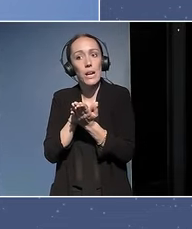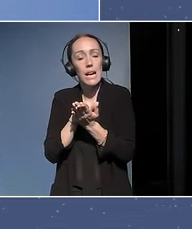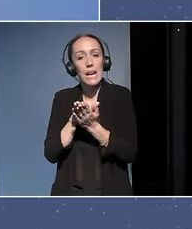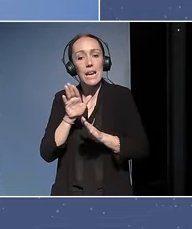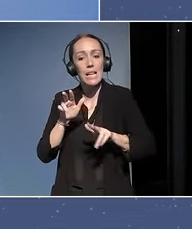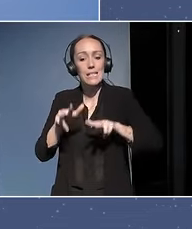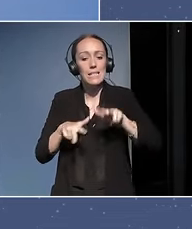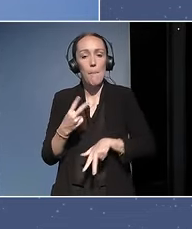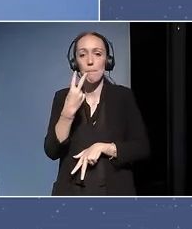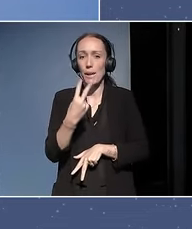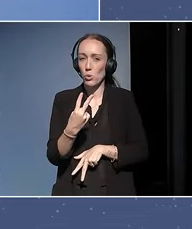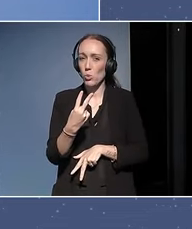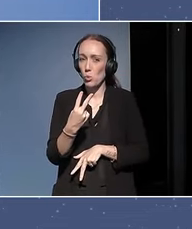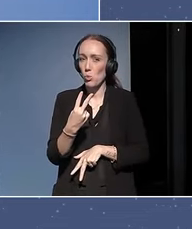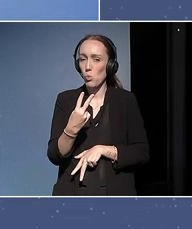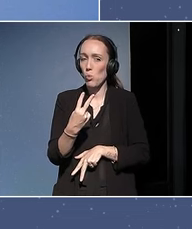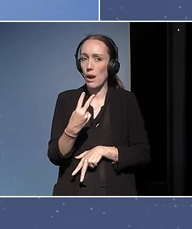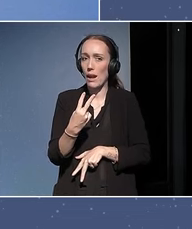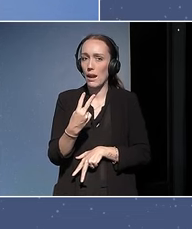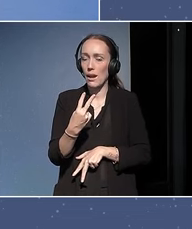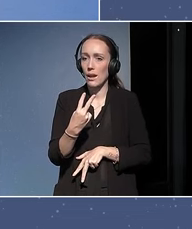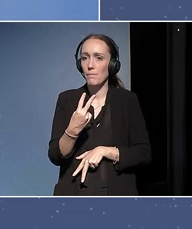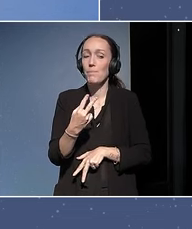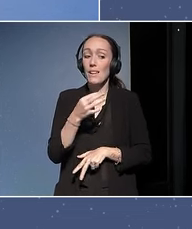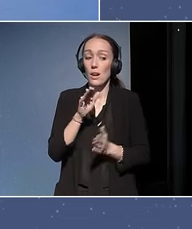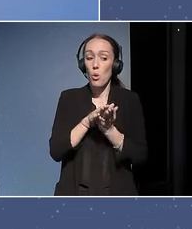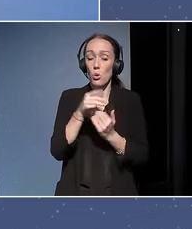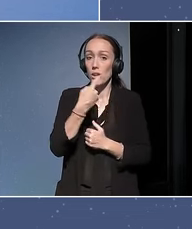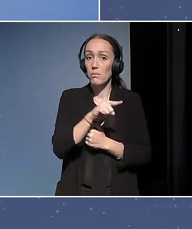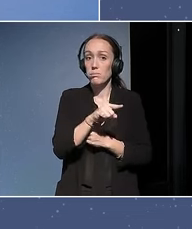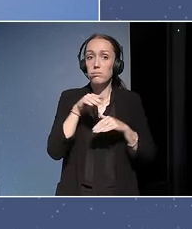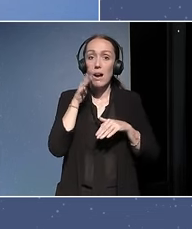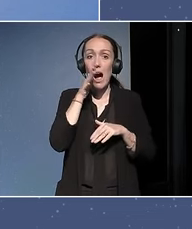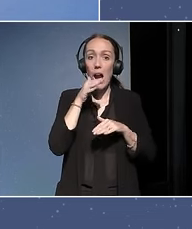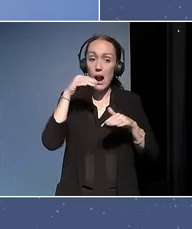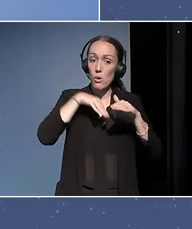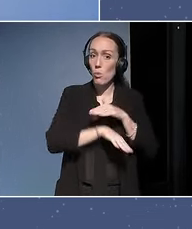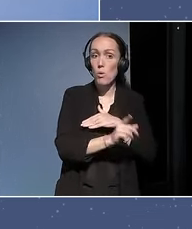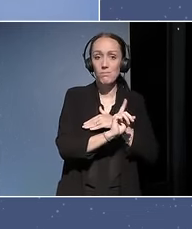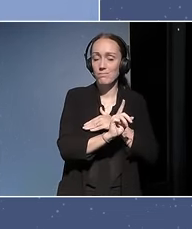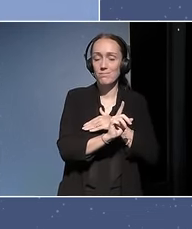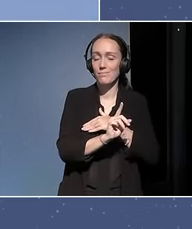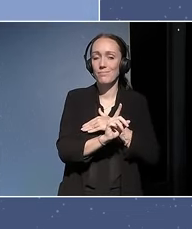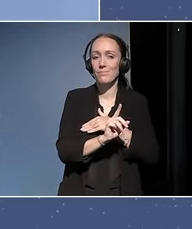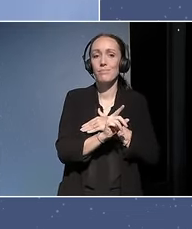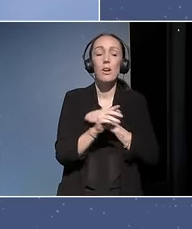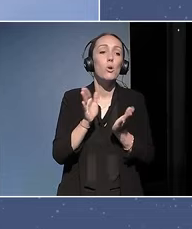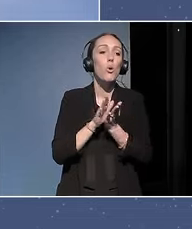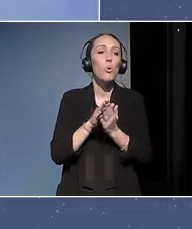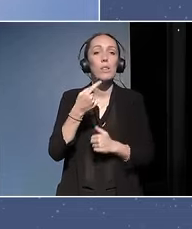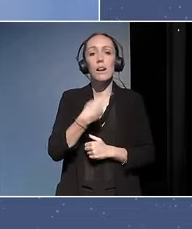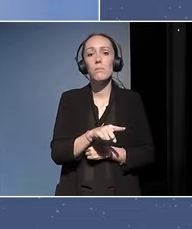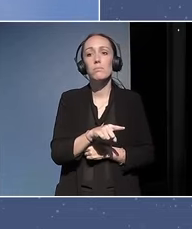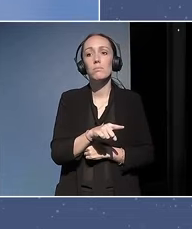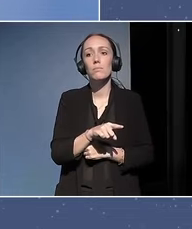diventati bipedi prima dei dinosauri Quindi quei coccodrilli lì non stavano nell'acqua Se ne stavano belli tranquilli in giro